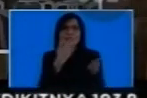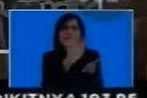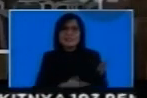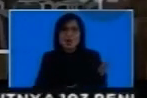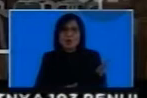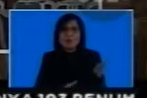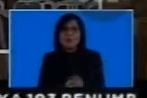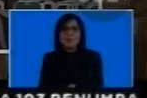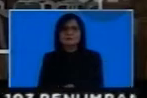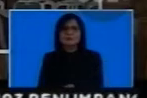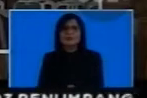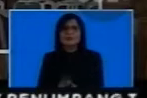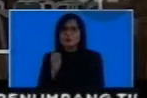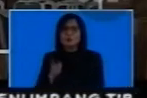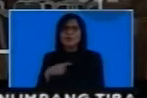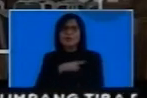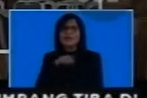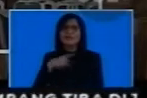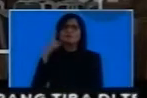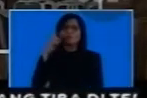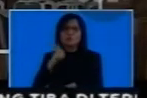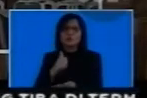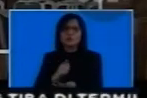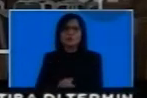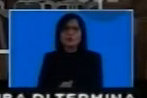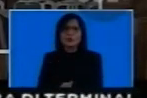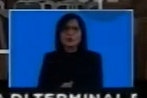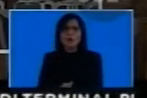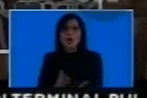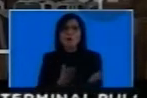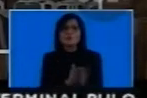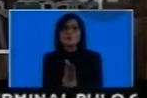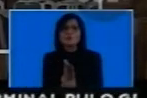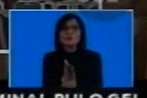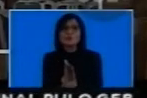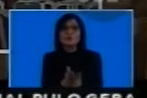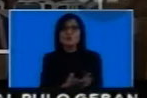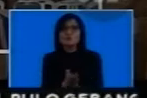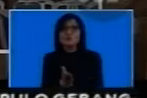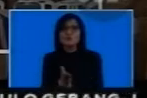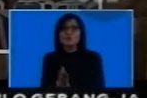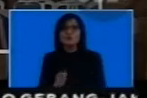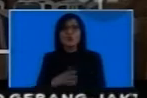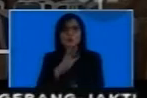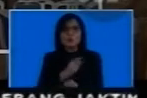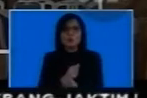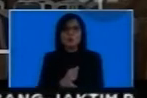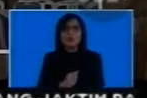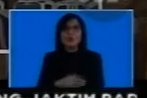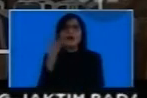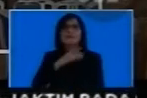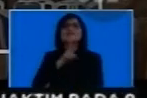diskon tertentu. Tapi that's what we need, itu yang kita butuhkan. Jadi kualitas guru tadi,